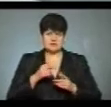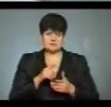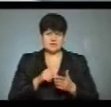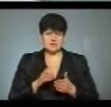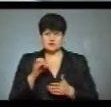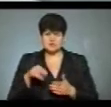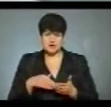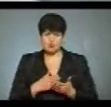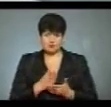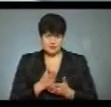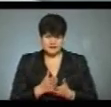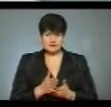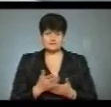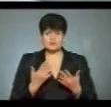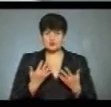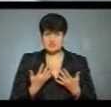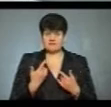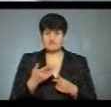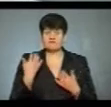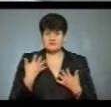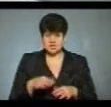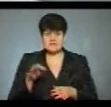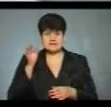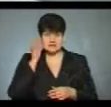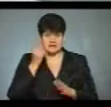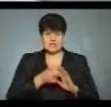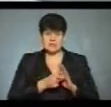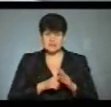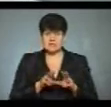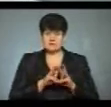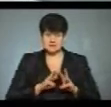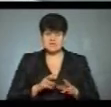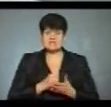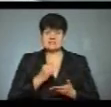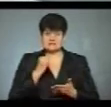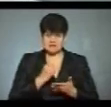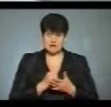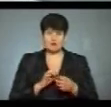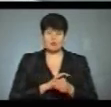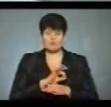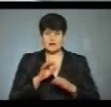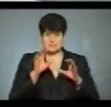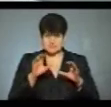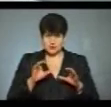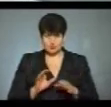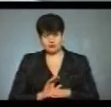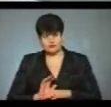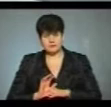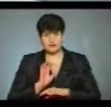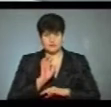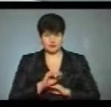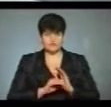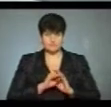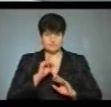політики, оскільки, як ви вже згадали, Кабінет міністрів схвалив проєкт закону про працю, скерував його у